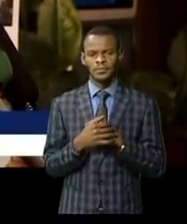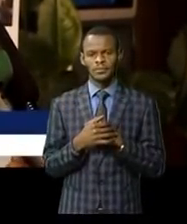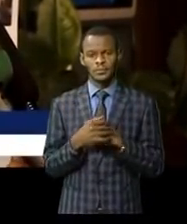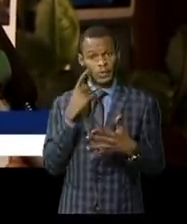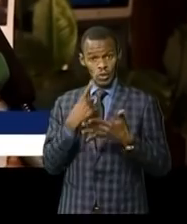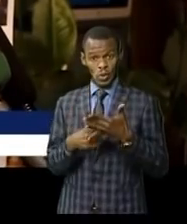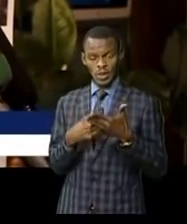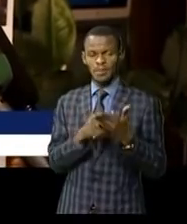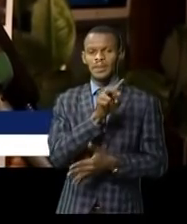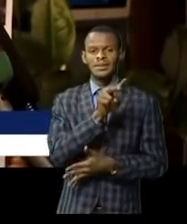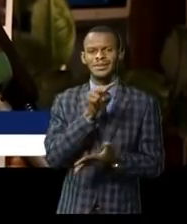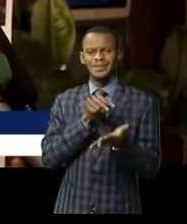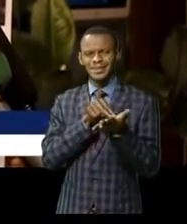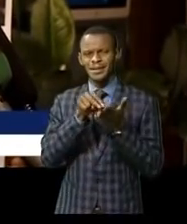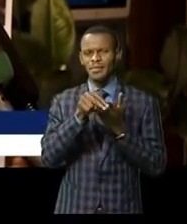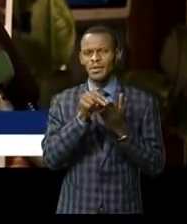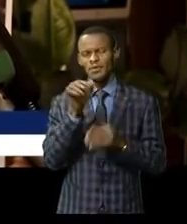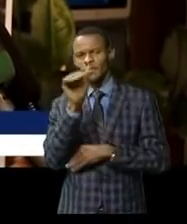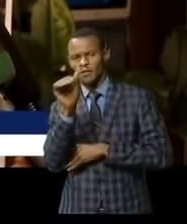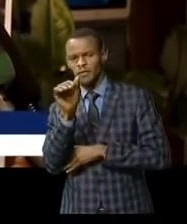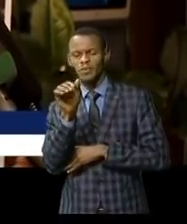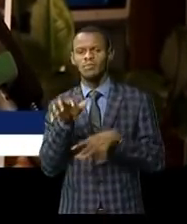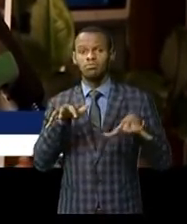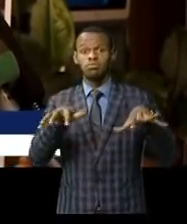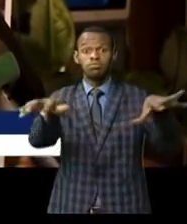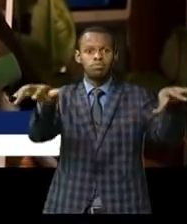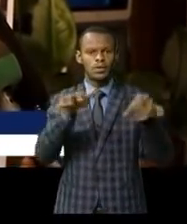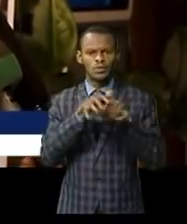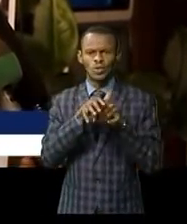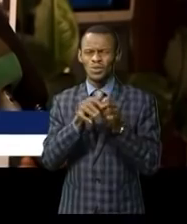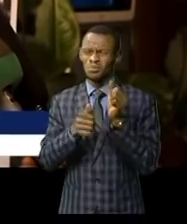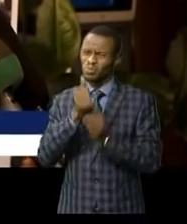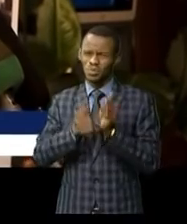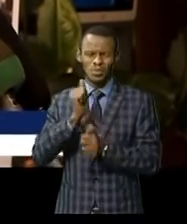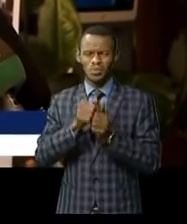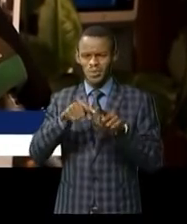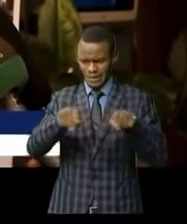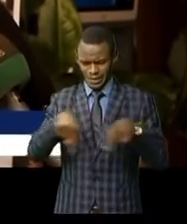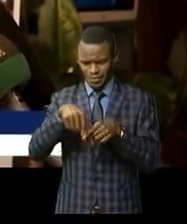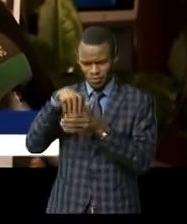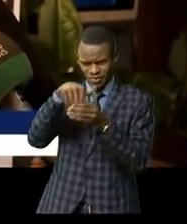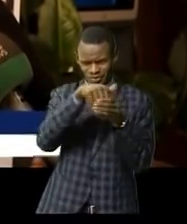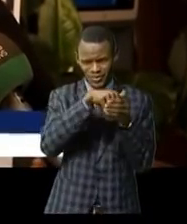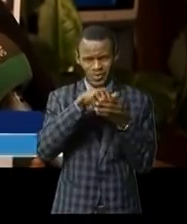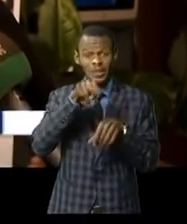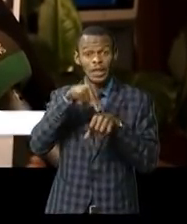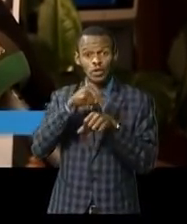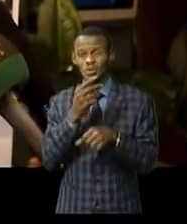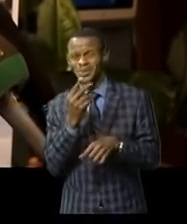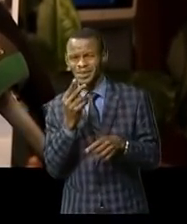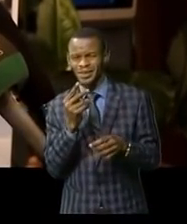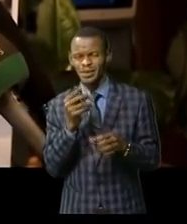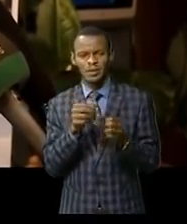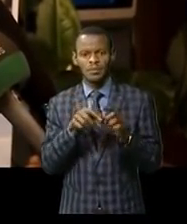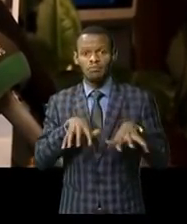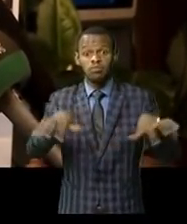c'est considérable. C'est plus grand que la plupart des parcs nationaux de ce pays. Donc ce n'est pas une petite affaire pour le pays. C'est un